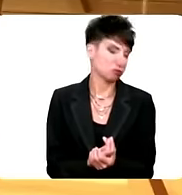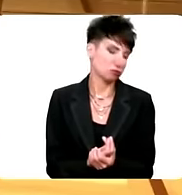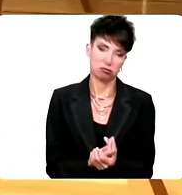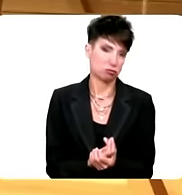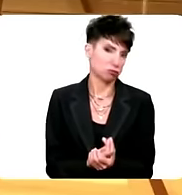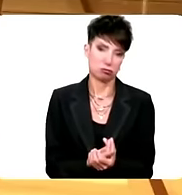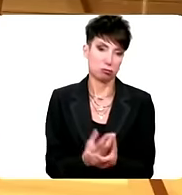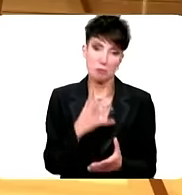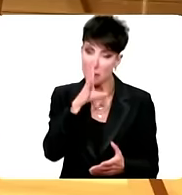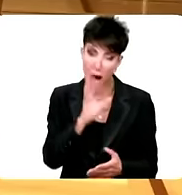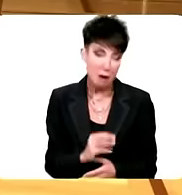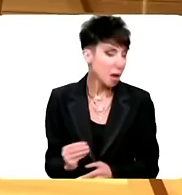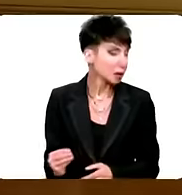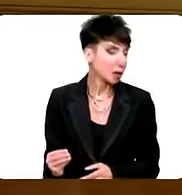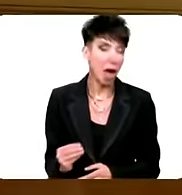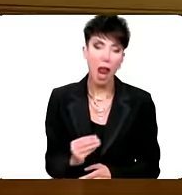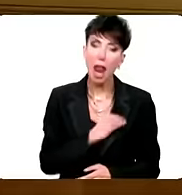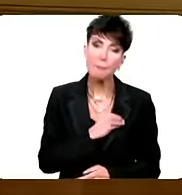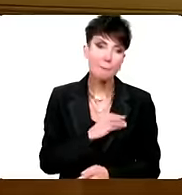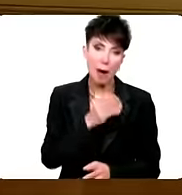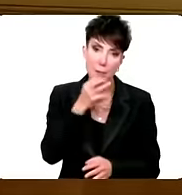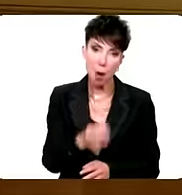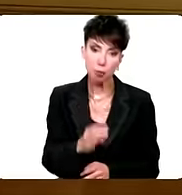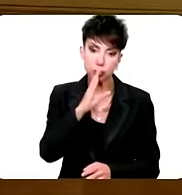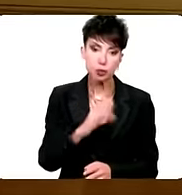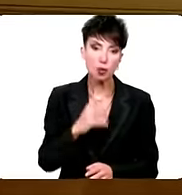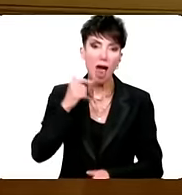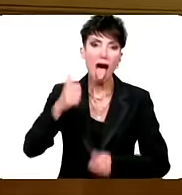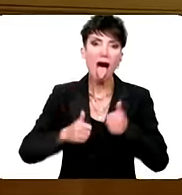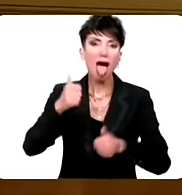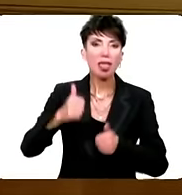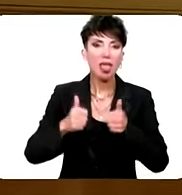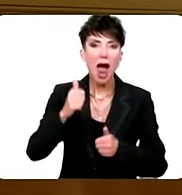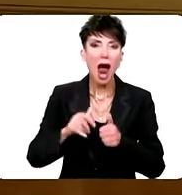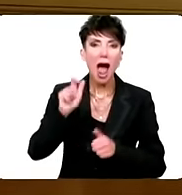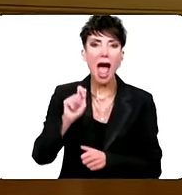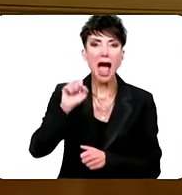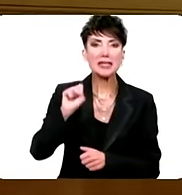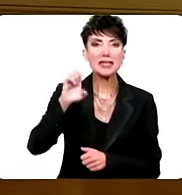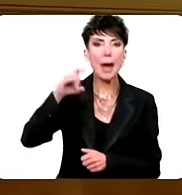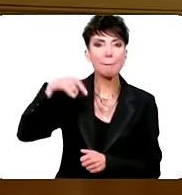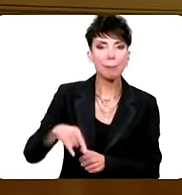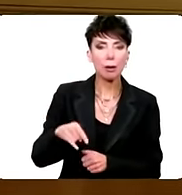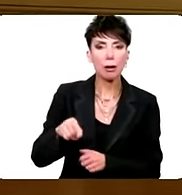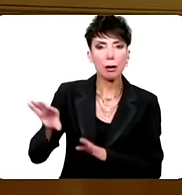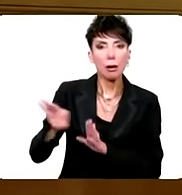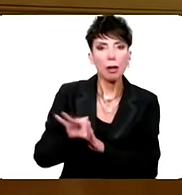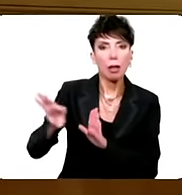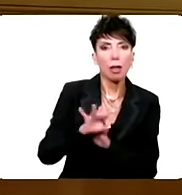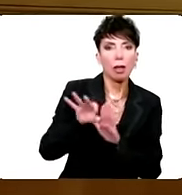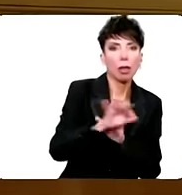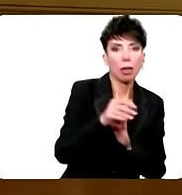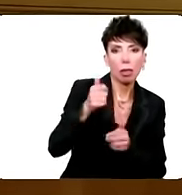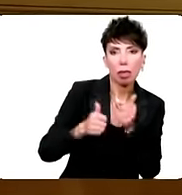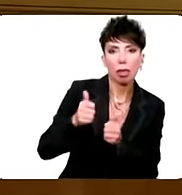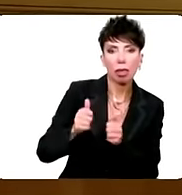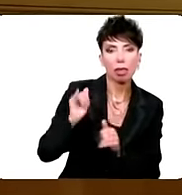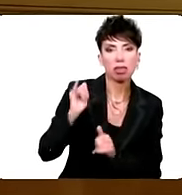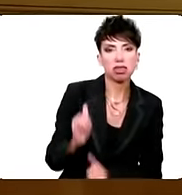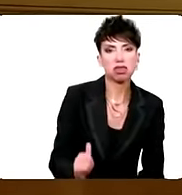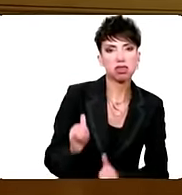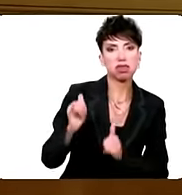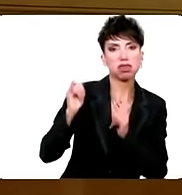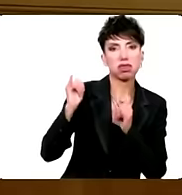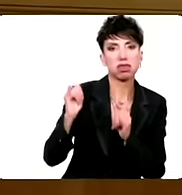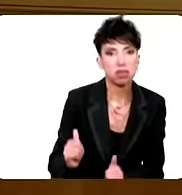που το λέω έτσι ξερά. Η ρυθμή του είναι απογοητευτική. Δεν γίνεται να περιμένουμε τόσο